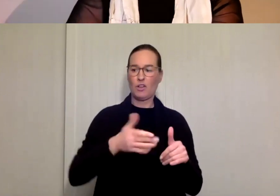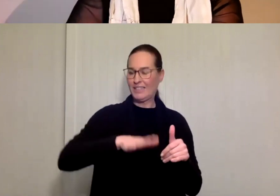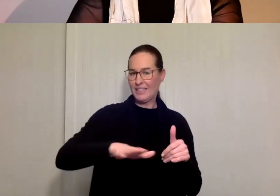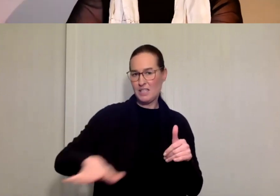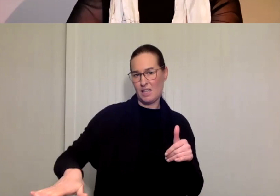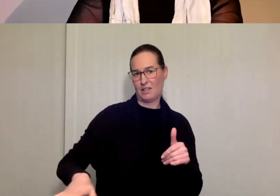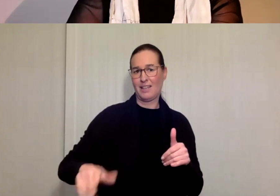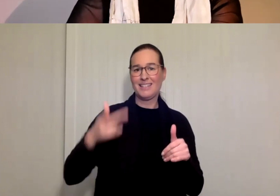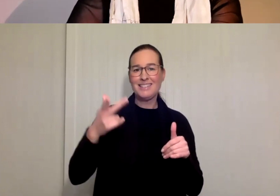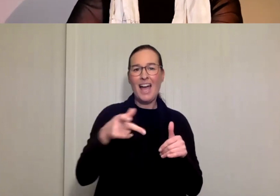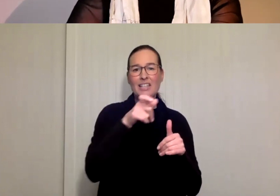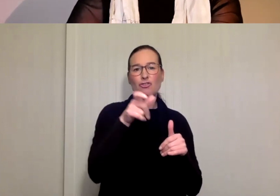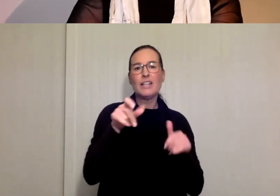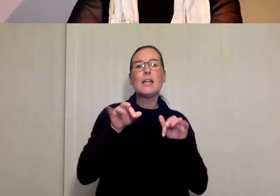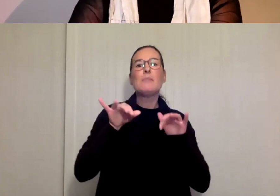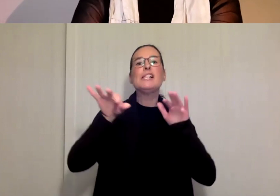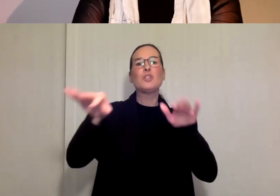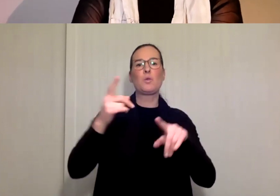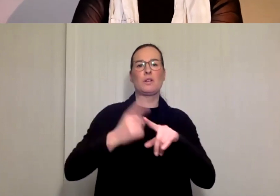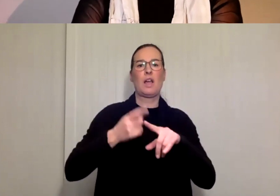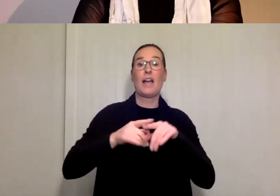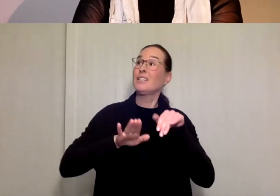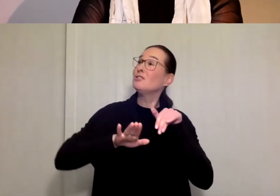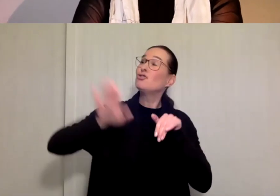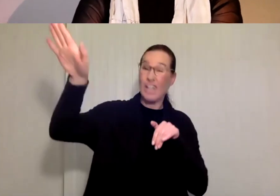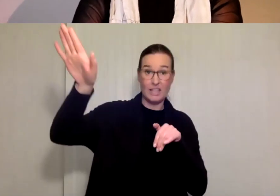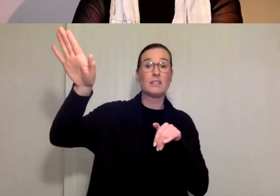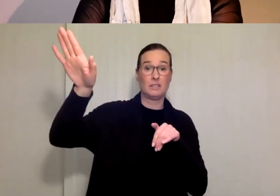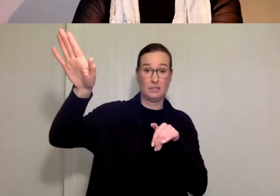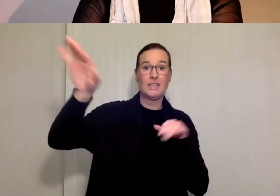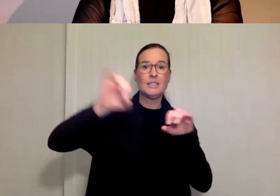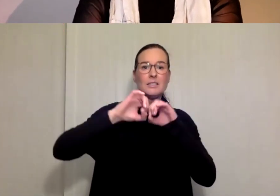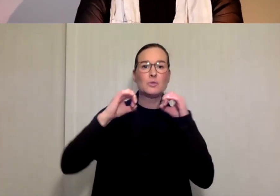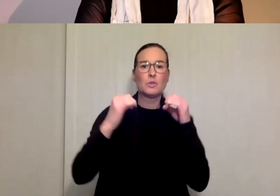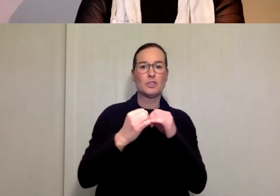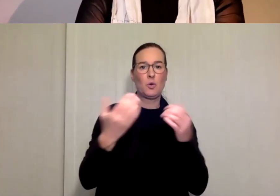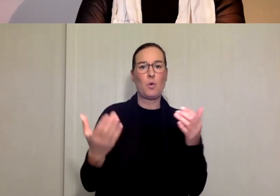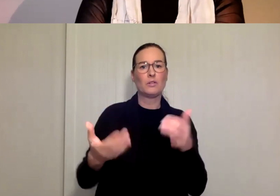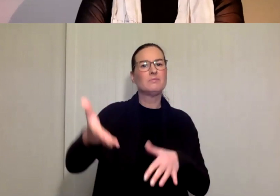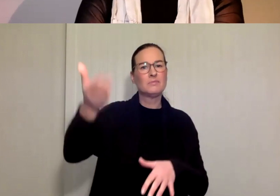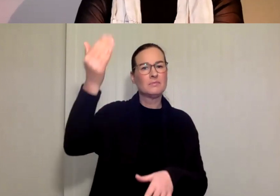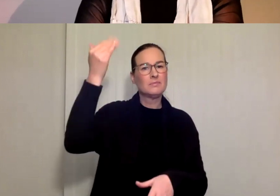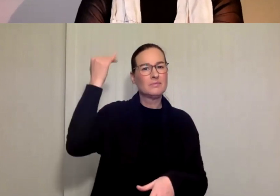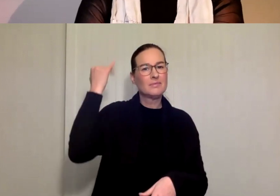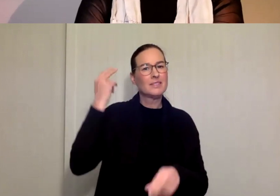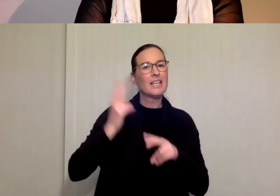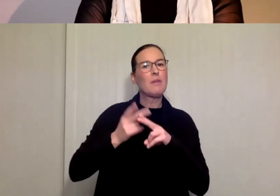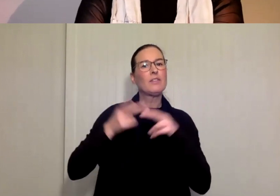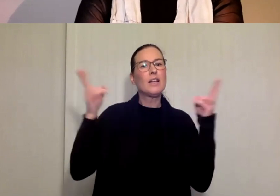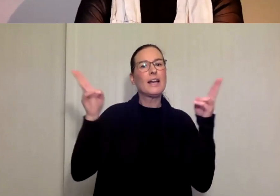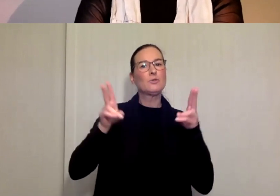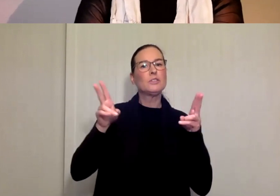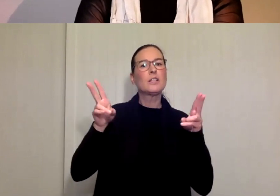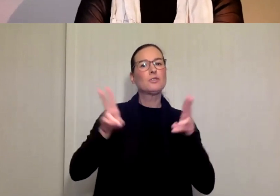dreistelligen Millionenrate steigt momentan. Eine Situation, die man in den vergangenen Jahrzehnten hat immer wieder reduzieren können, die